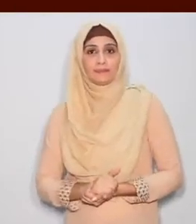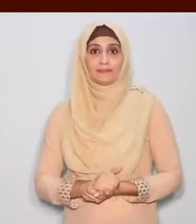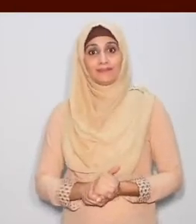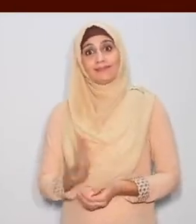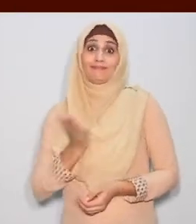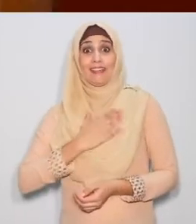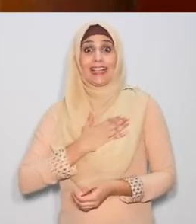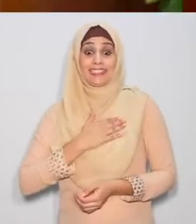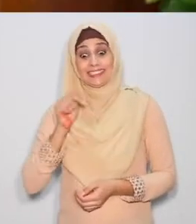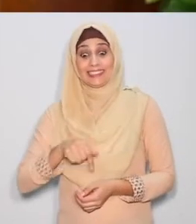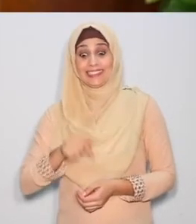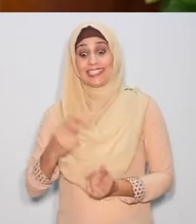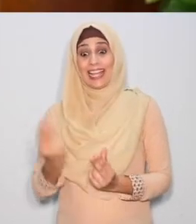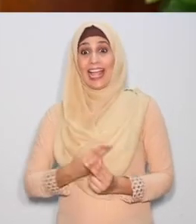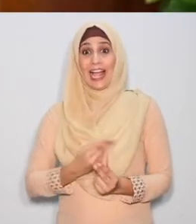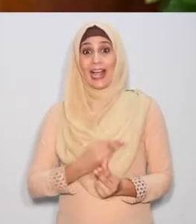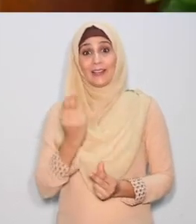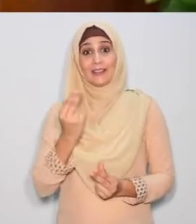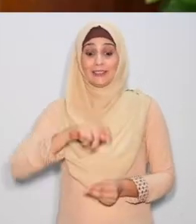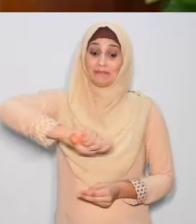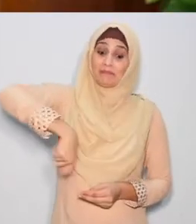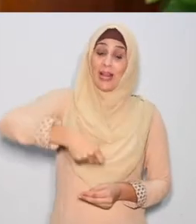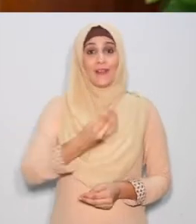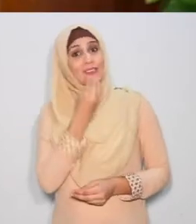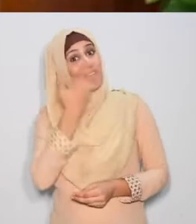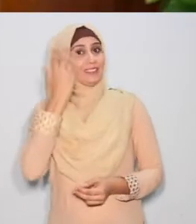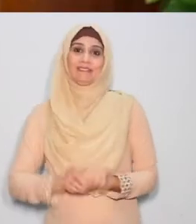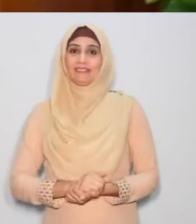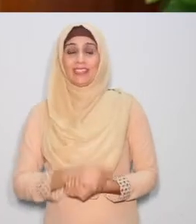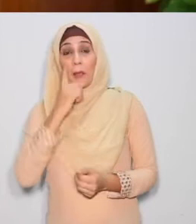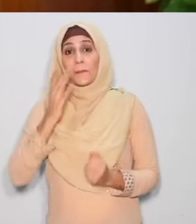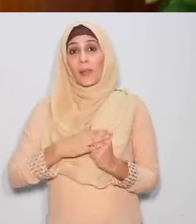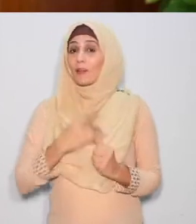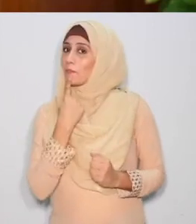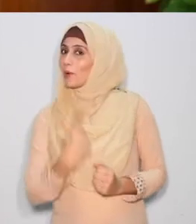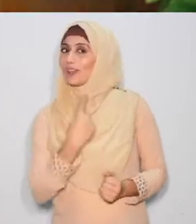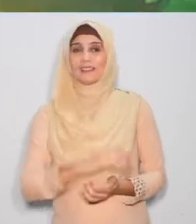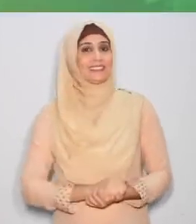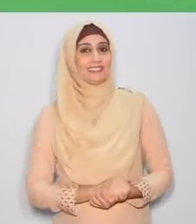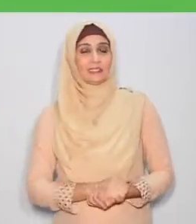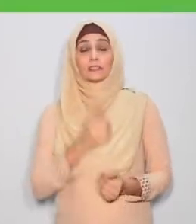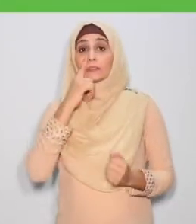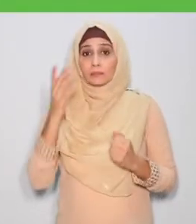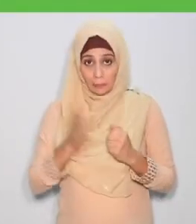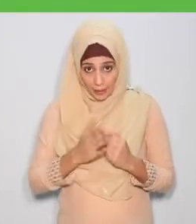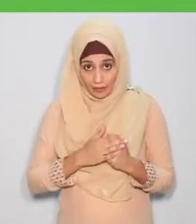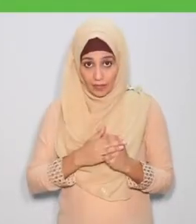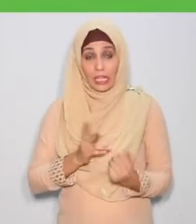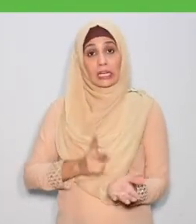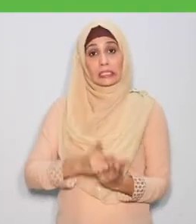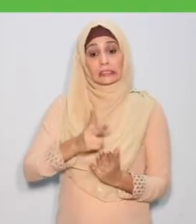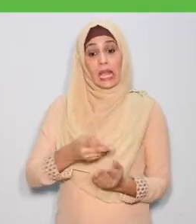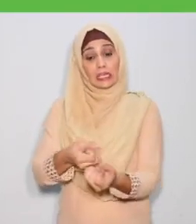बुलाया। मैं तो इससे आलू की भुजिया बनाऊंगी, किसान की बीवी ने कहा। बीवी